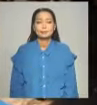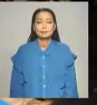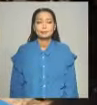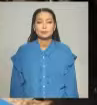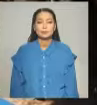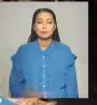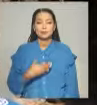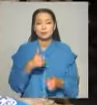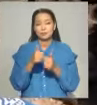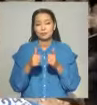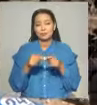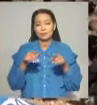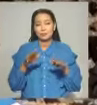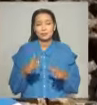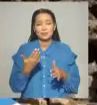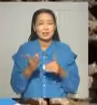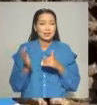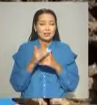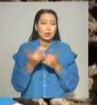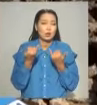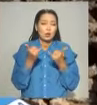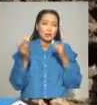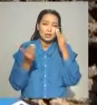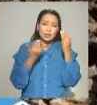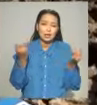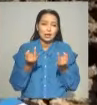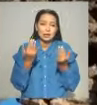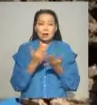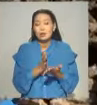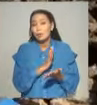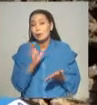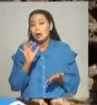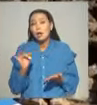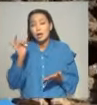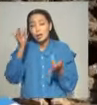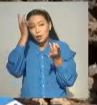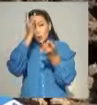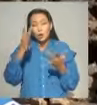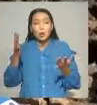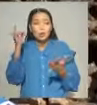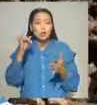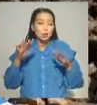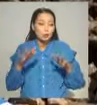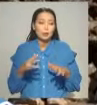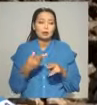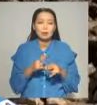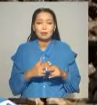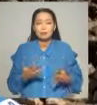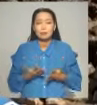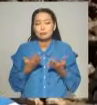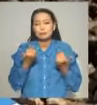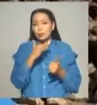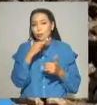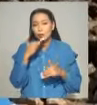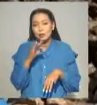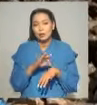Я счастлив, что нахожусь сегодня здесь. Это уникальное поселение. Это богатая история, культурно-историческое место, которое вдохновляет на новые